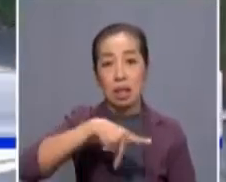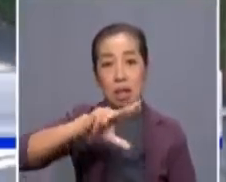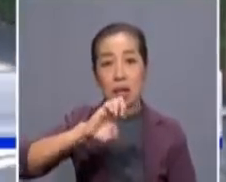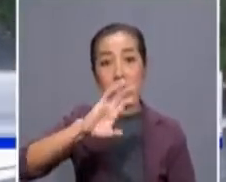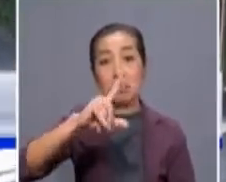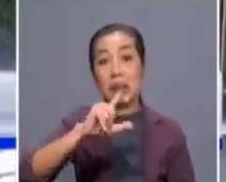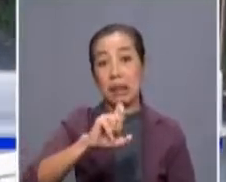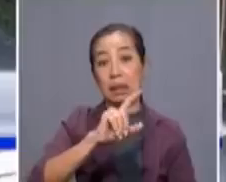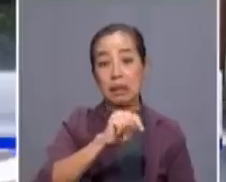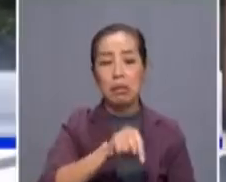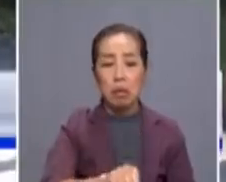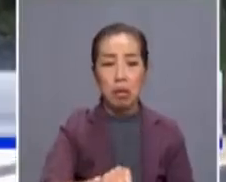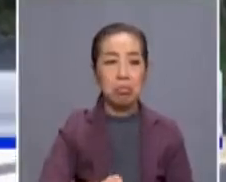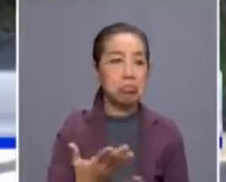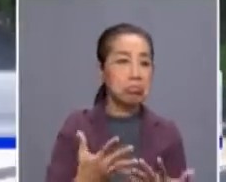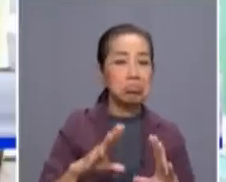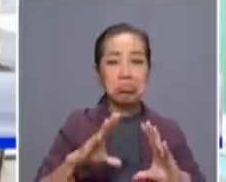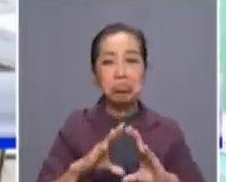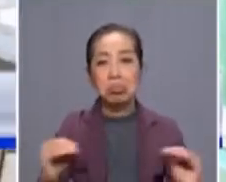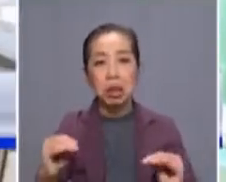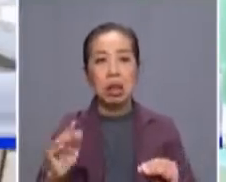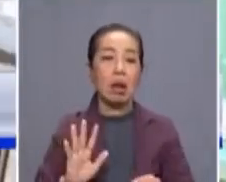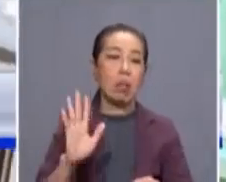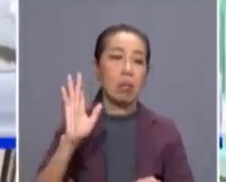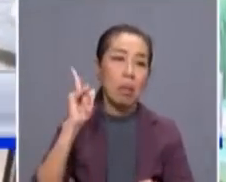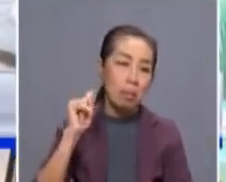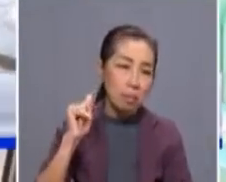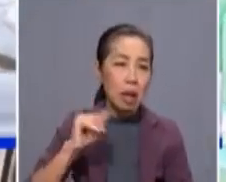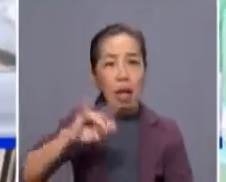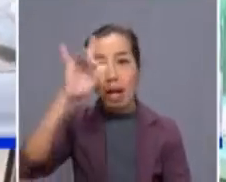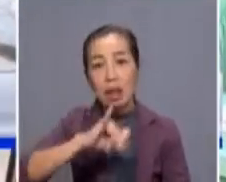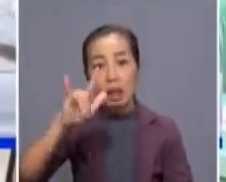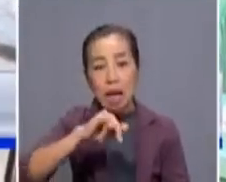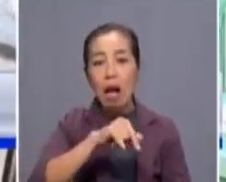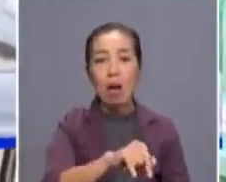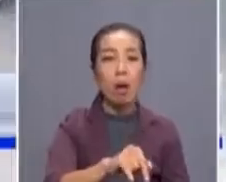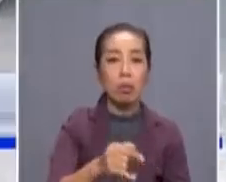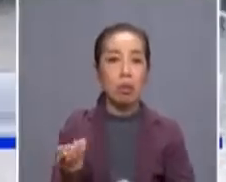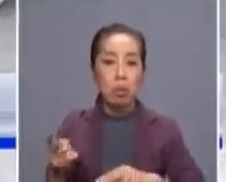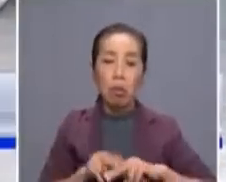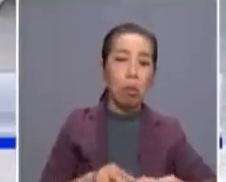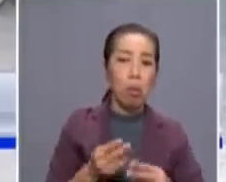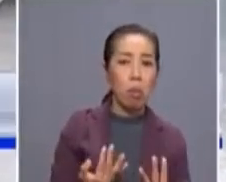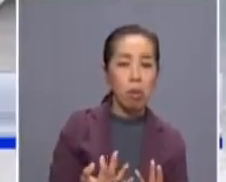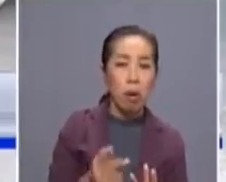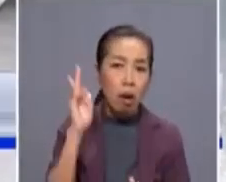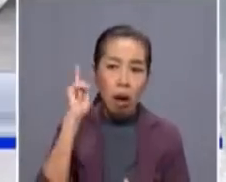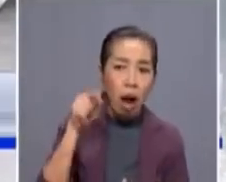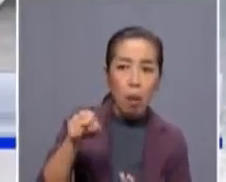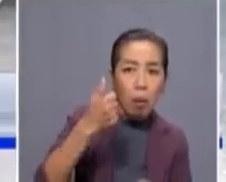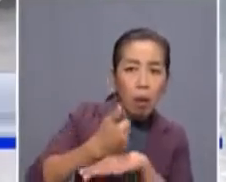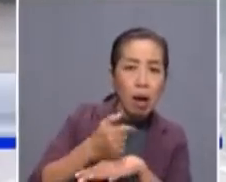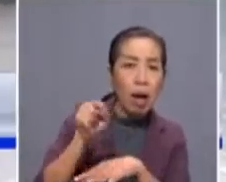งียบเหงาท่ามกลางญาติพี่น้องเพื่อนฝูงข้าราชการประชาชนนะคะที่ยังคงคอยติดตามฟังข่าวสารของนายกแจ็คหรือว่